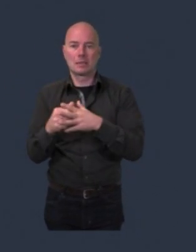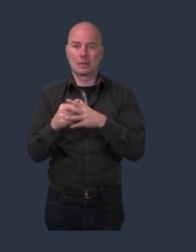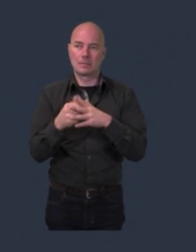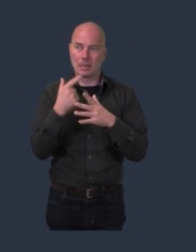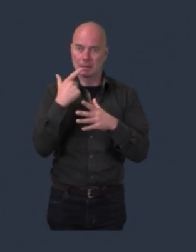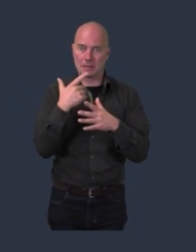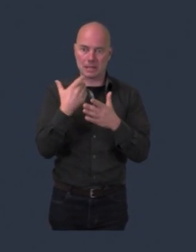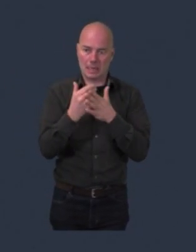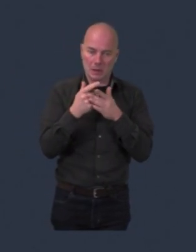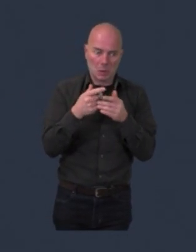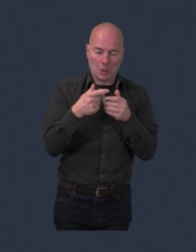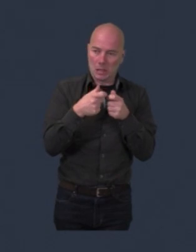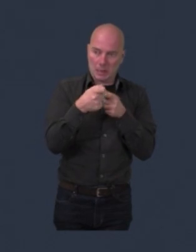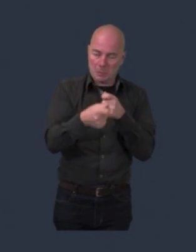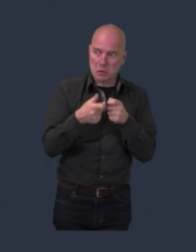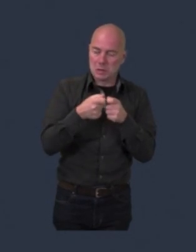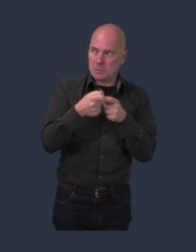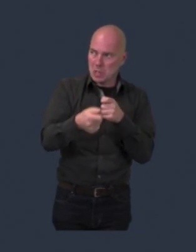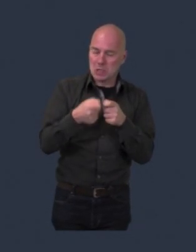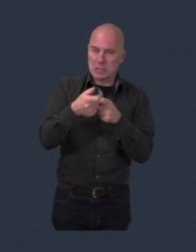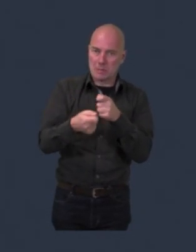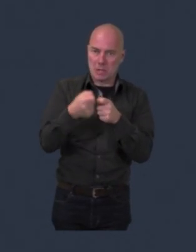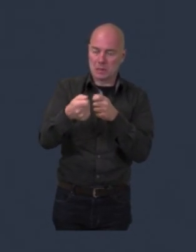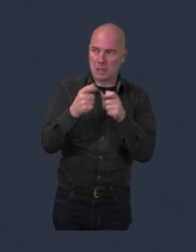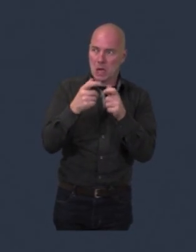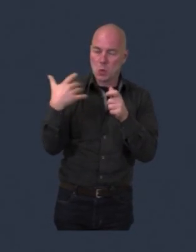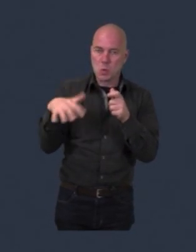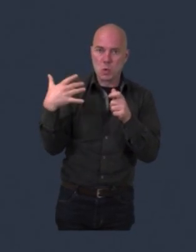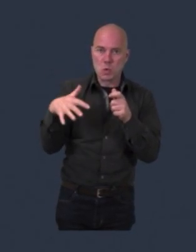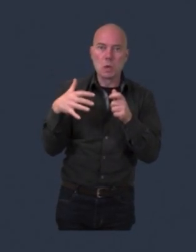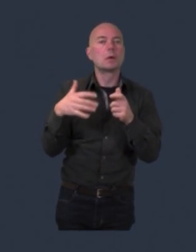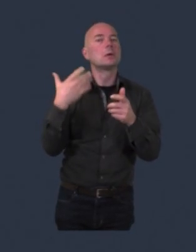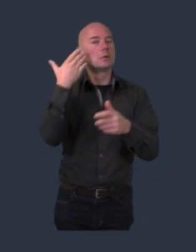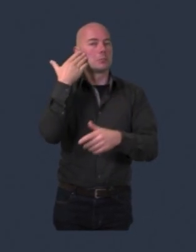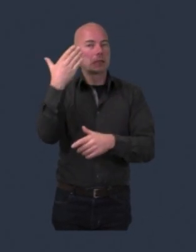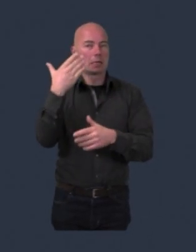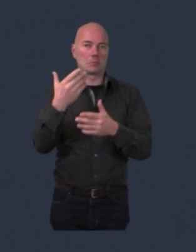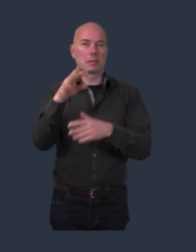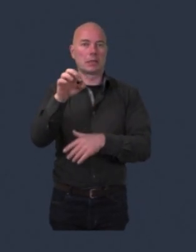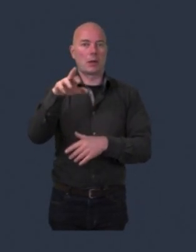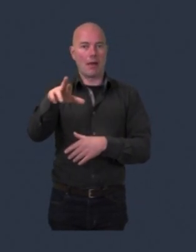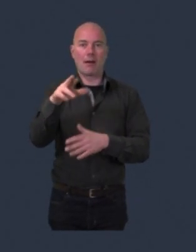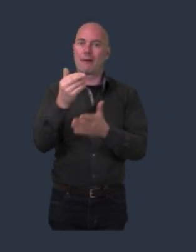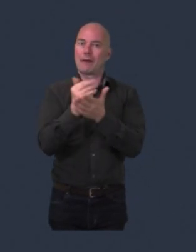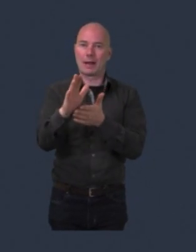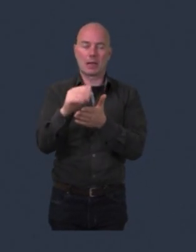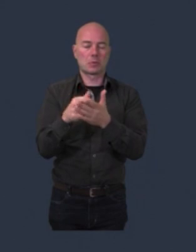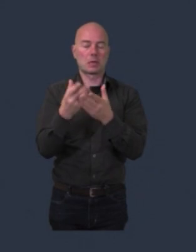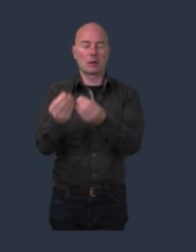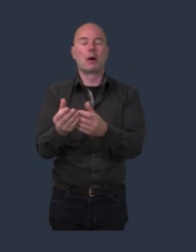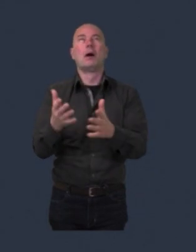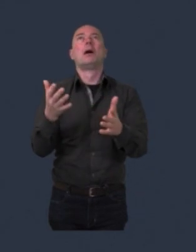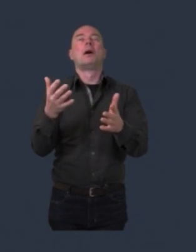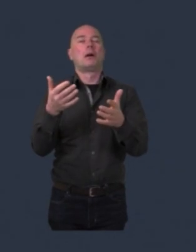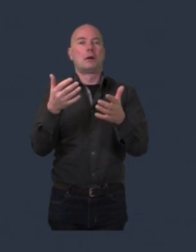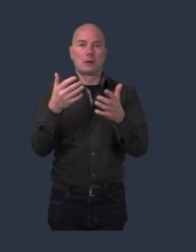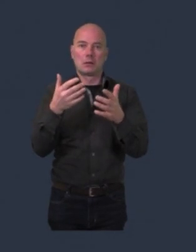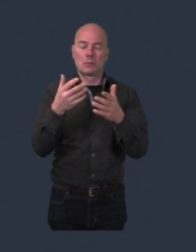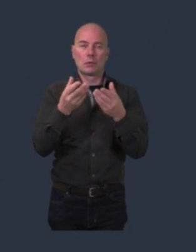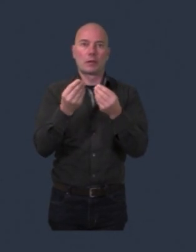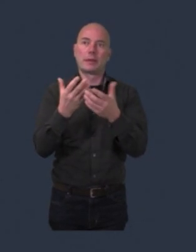cette gratuité pourrait être une véritable aide aussi pour rompre l'isolement. Ces étudiants me disaient d'ailleurs que certains